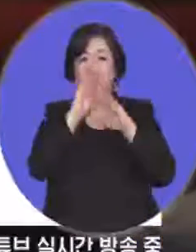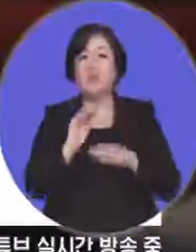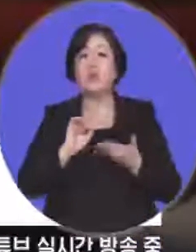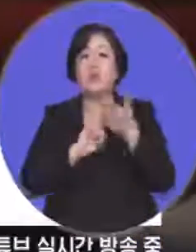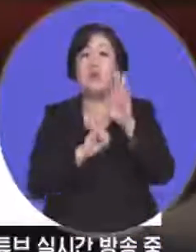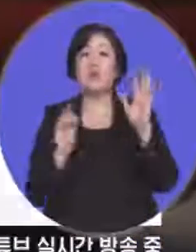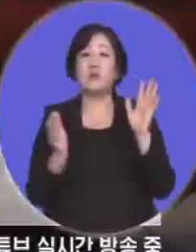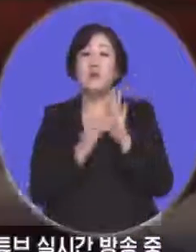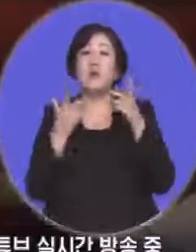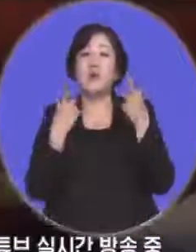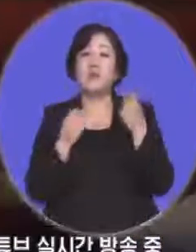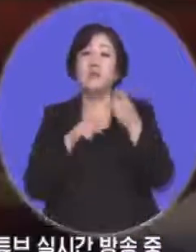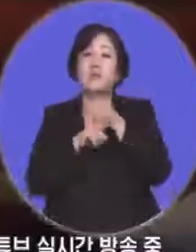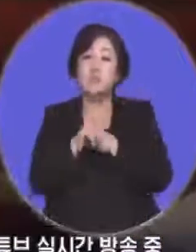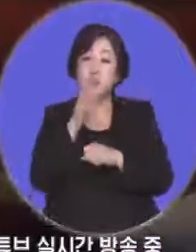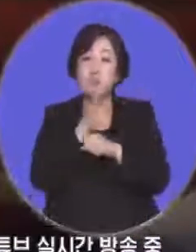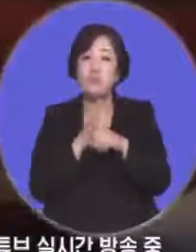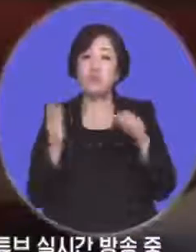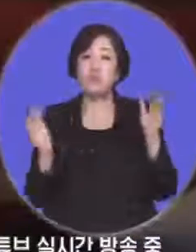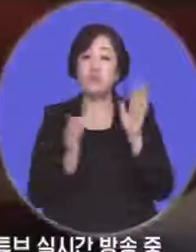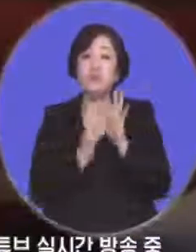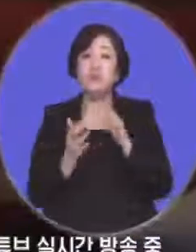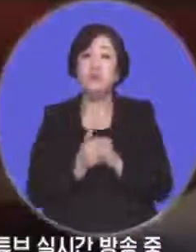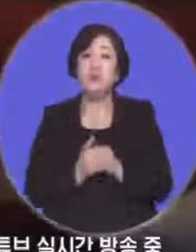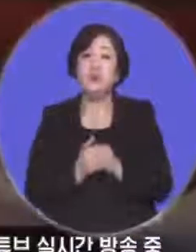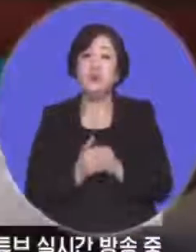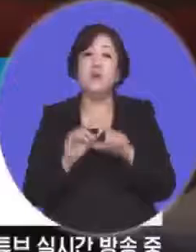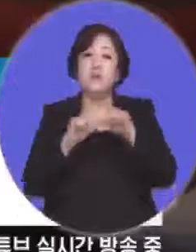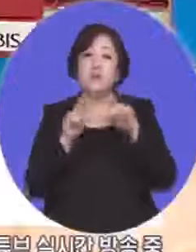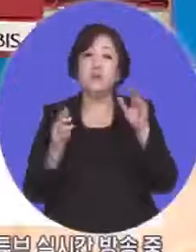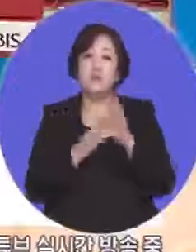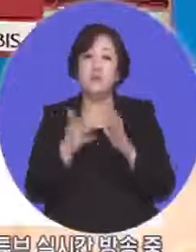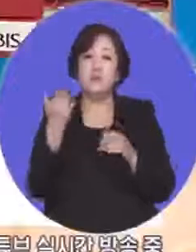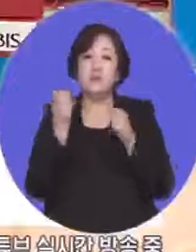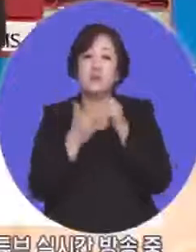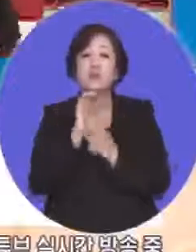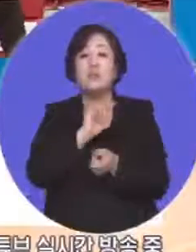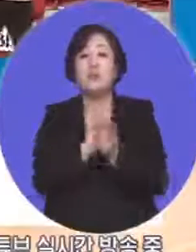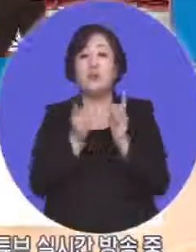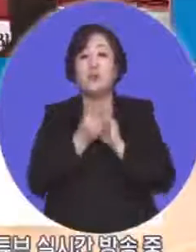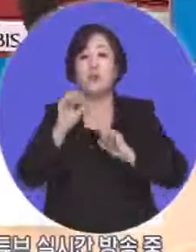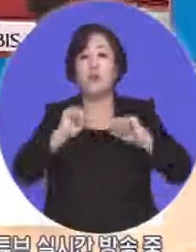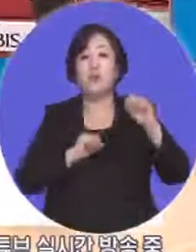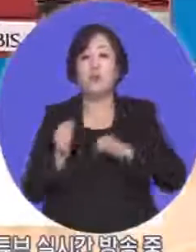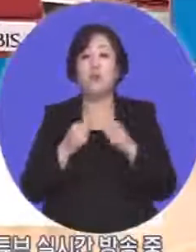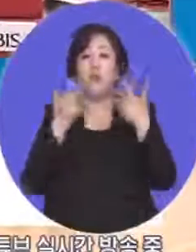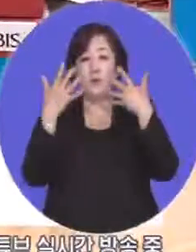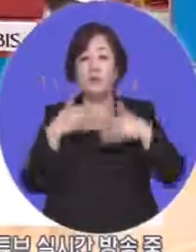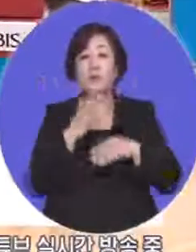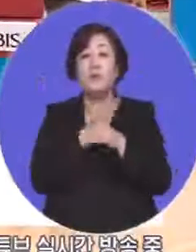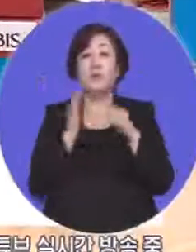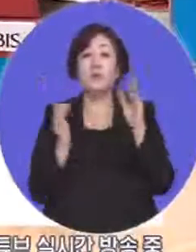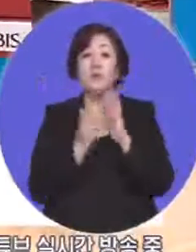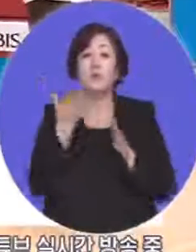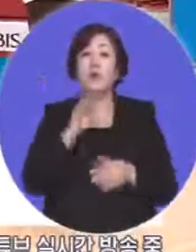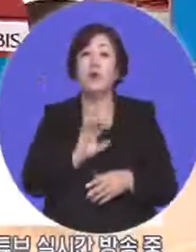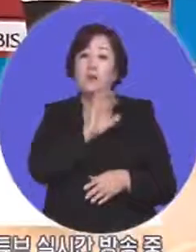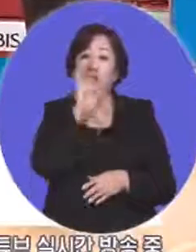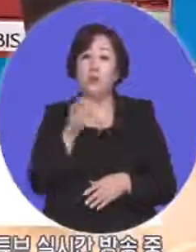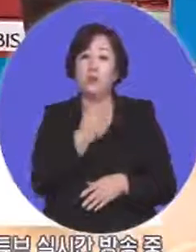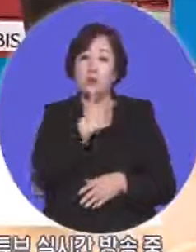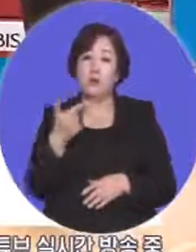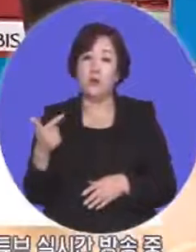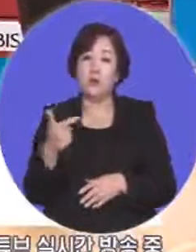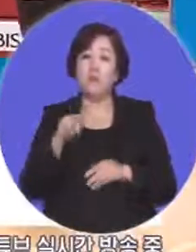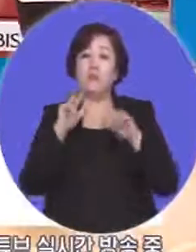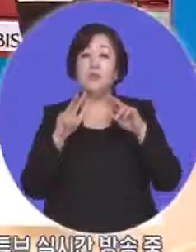것도 같은 맥락입니다. 물론 이제 비시즌에도 선발을 맞추려고 노력을 많이 했고 또 연습도 많이 했습니다. 그런데 아직